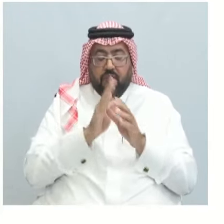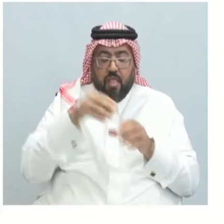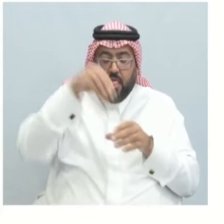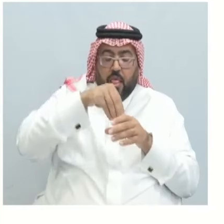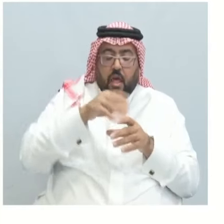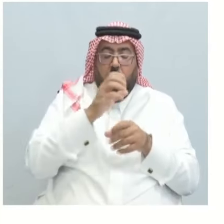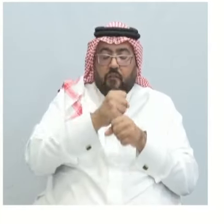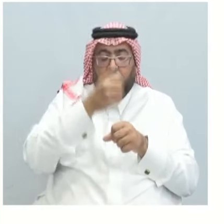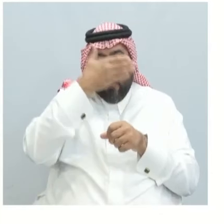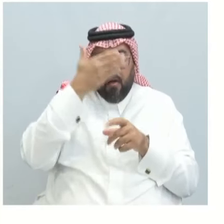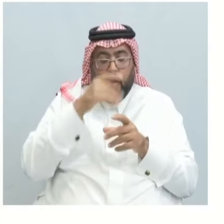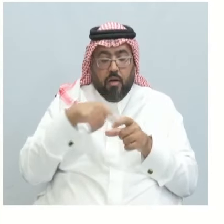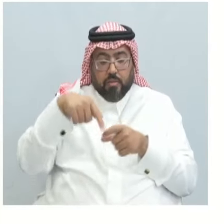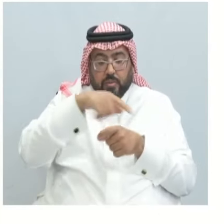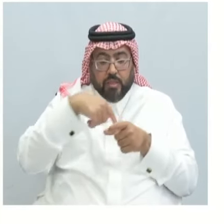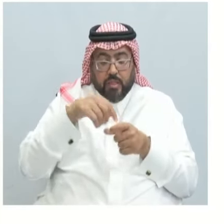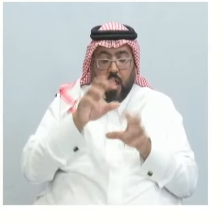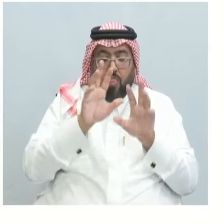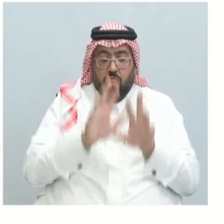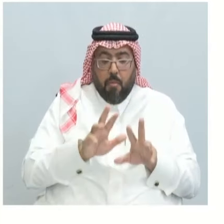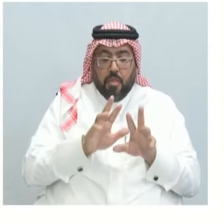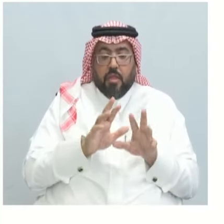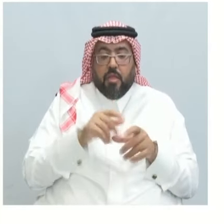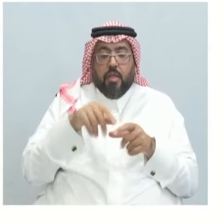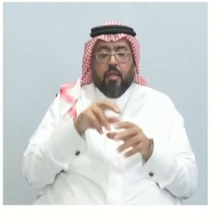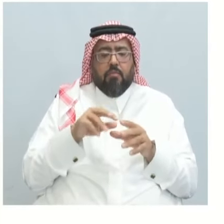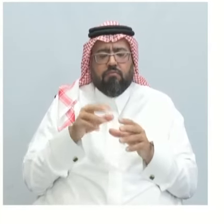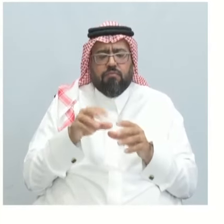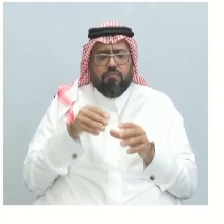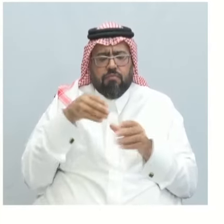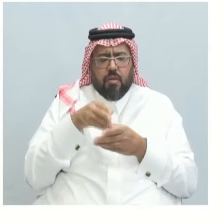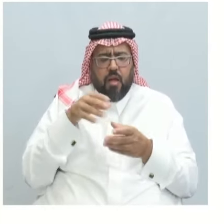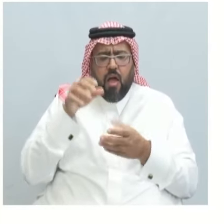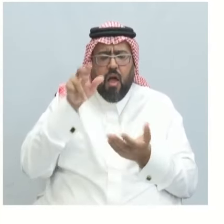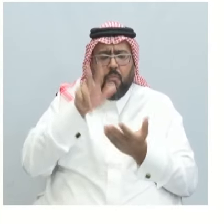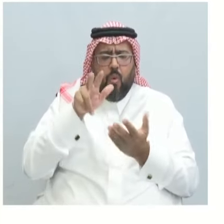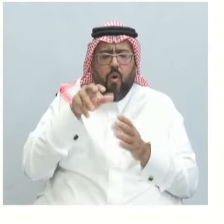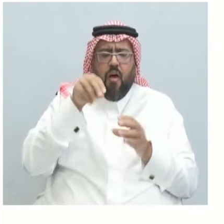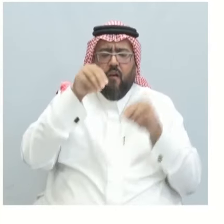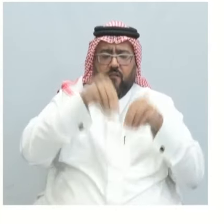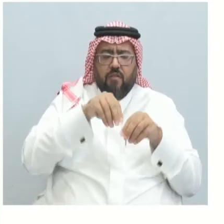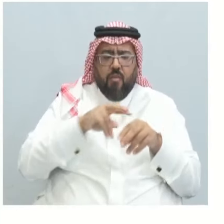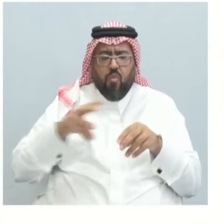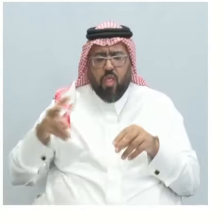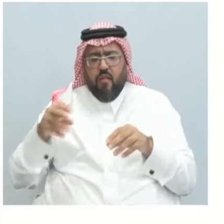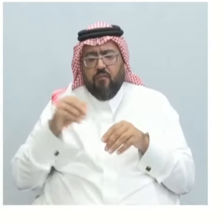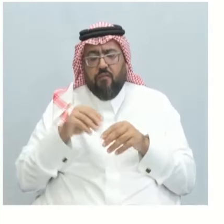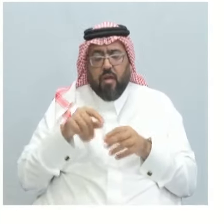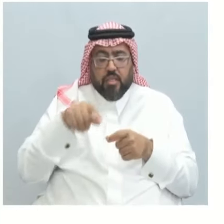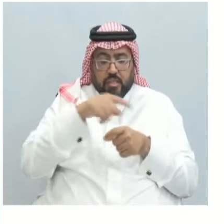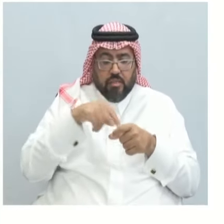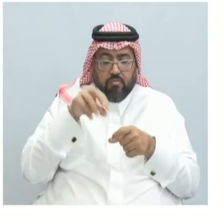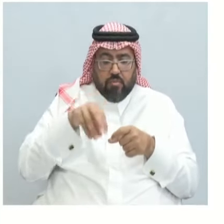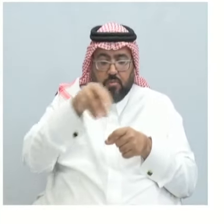الموجوده على محرك الاقراص الثابته في اجزاء عبر مواقع فعليه مختلفه على